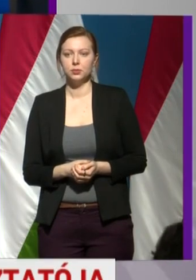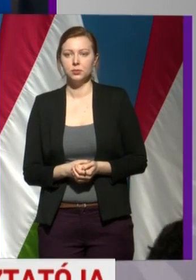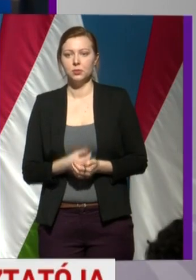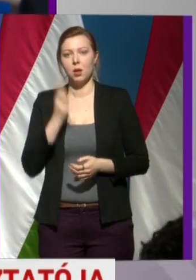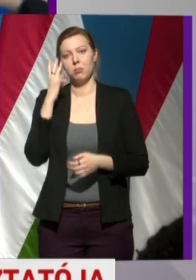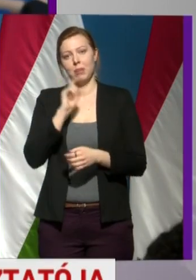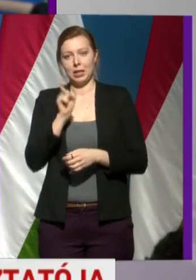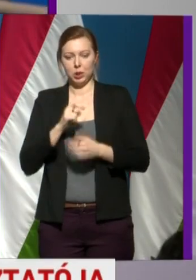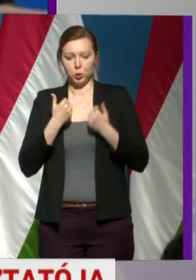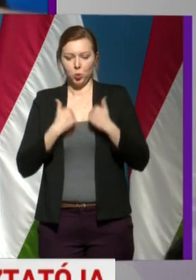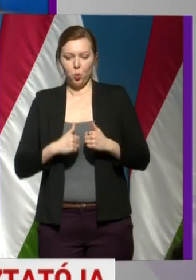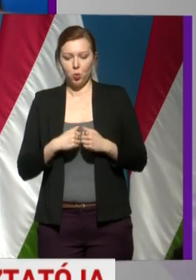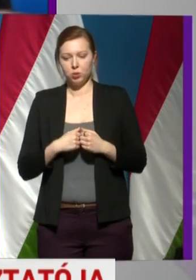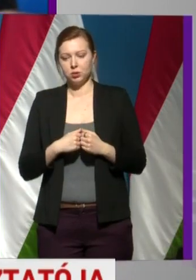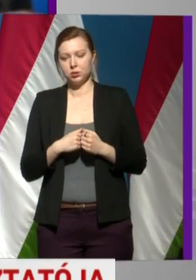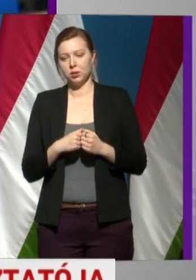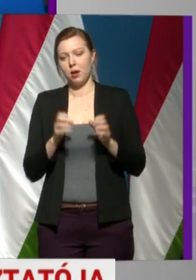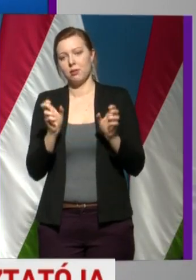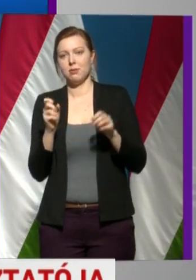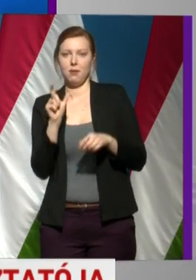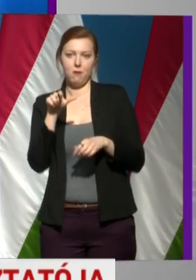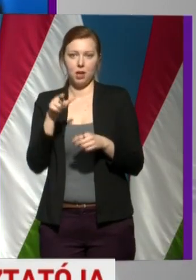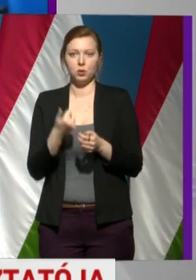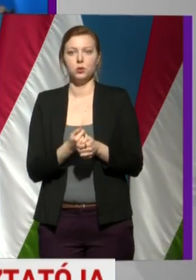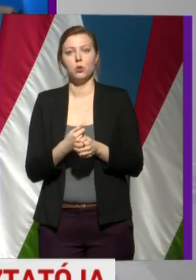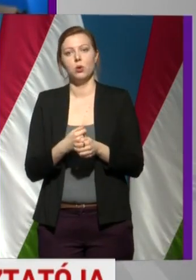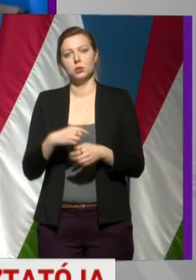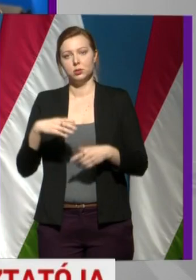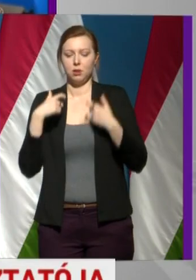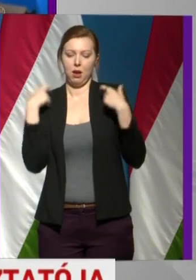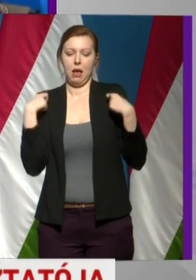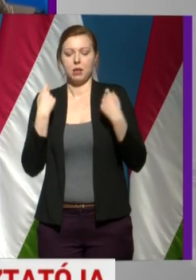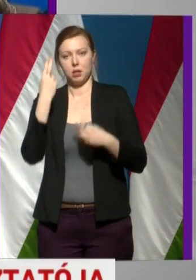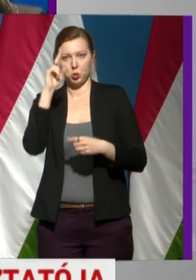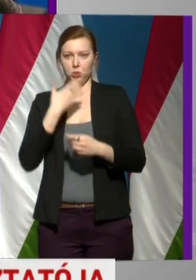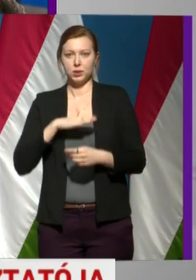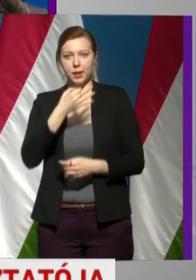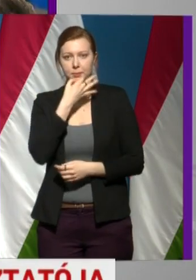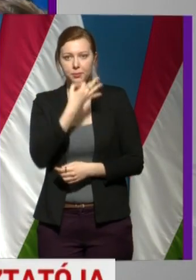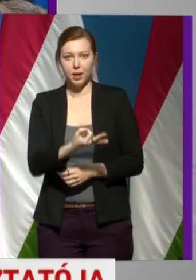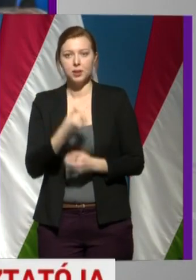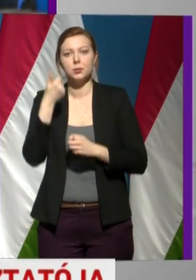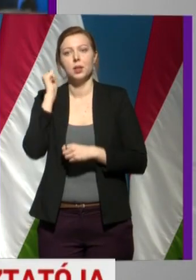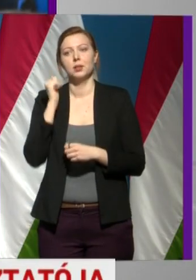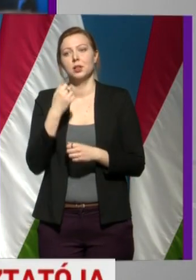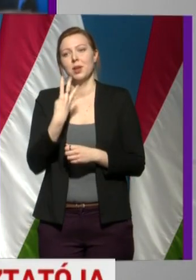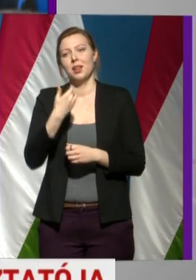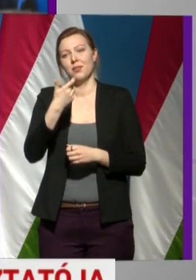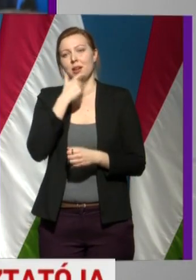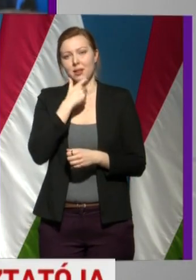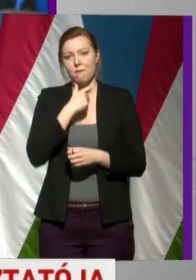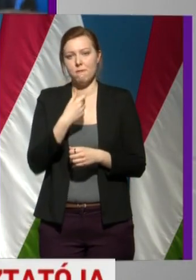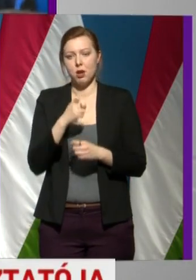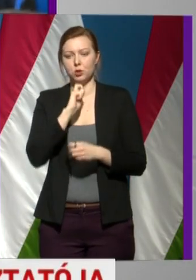Báhegyi Zoltán vagyok a TV2-től, és Ezredes úrtól szeretném azt megkérdezni, hogy tegnap egy 41 éves